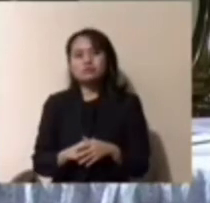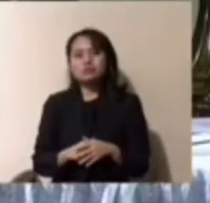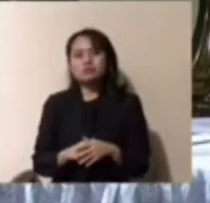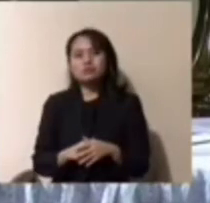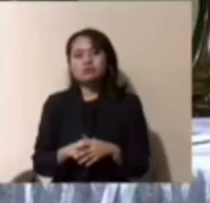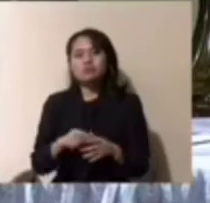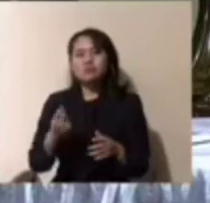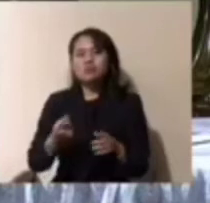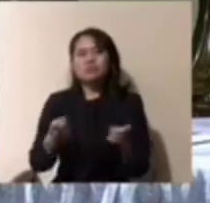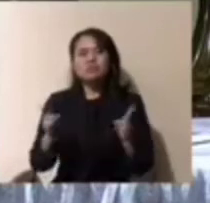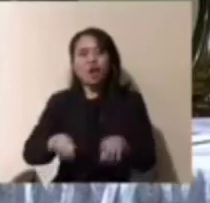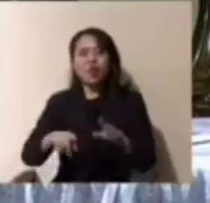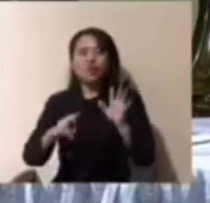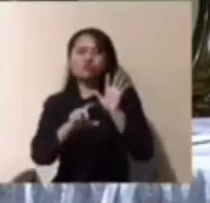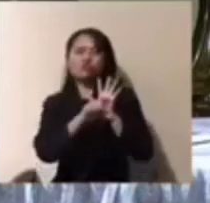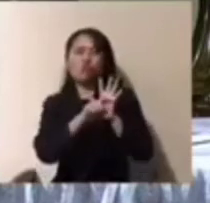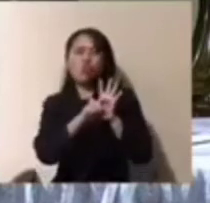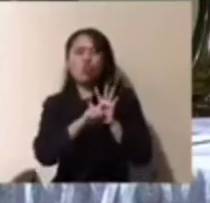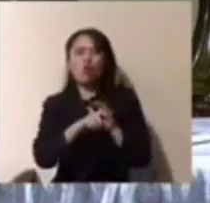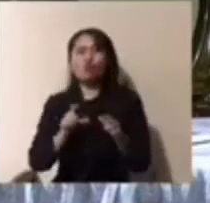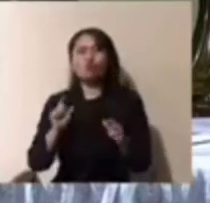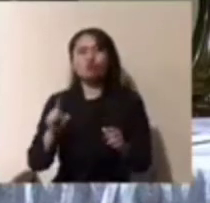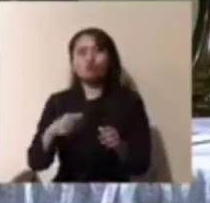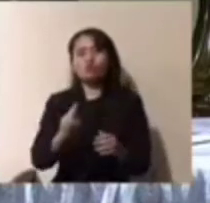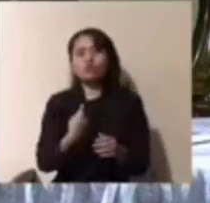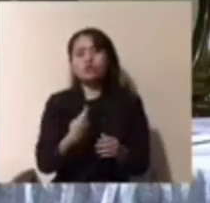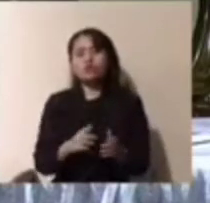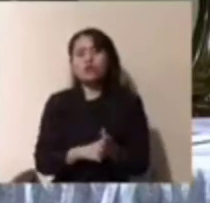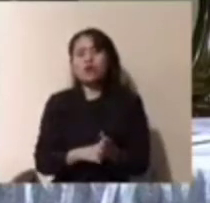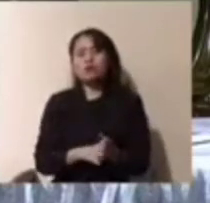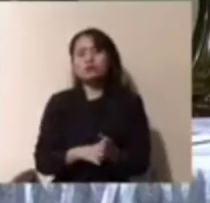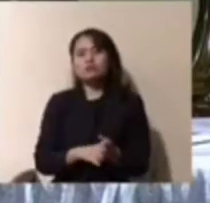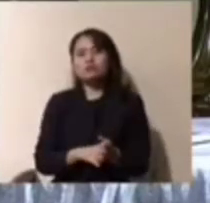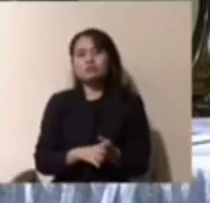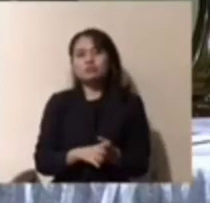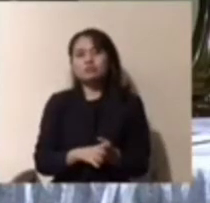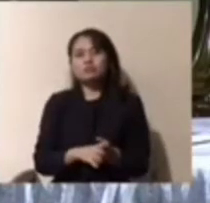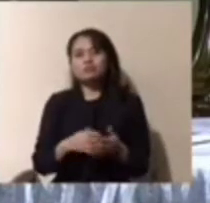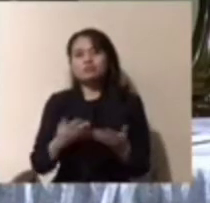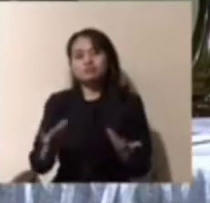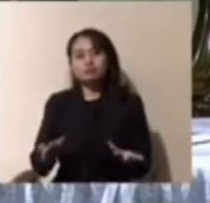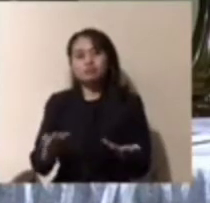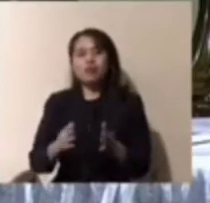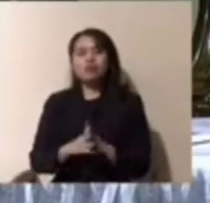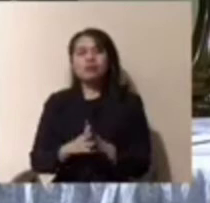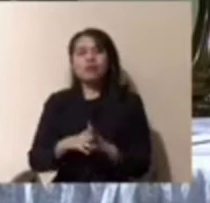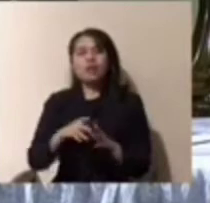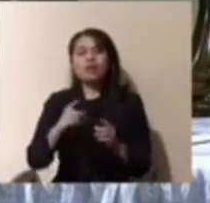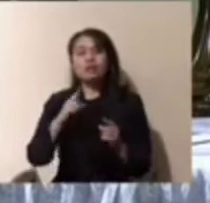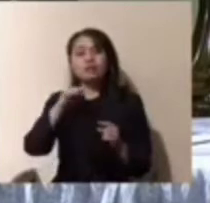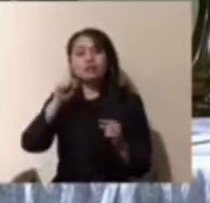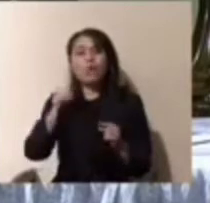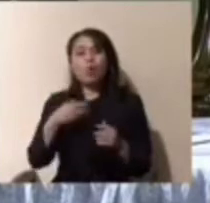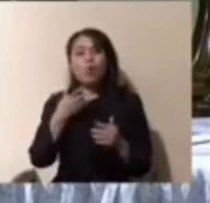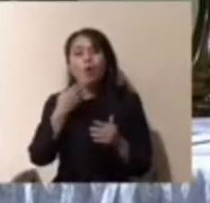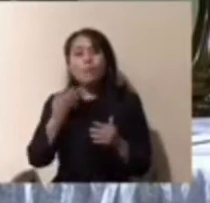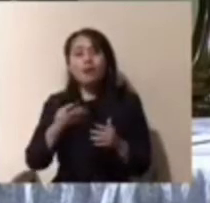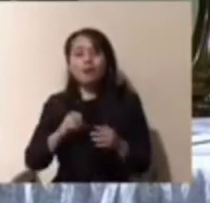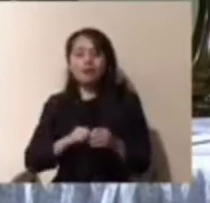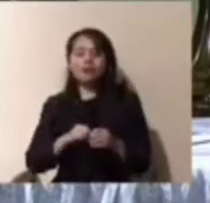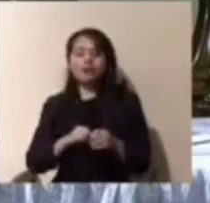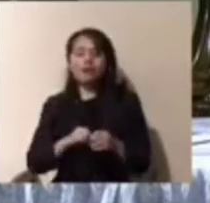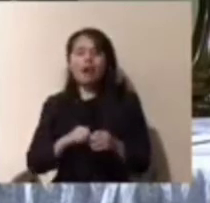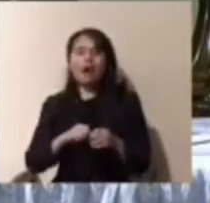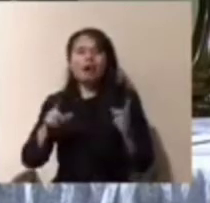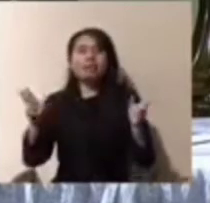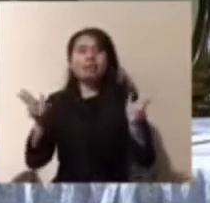kita jadikan cermin, model untuk kita teladani? Jawabannya jelas. Sosok